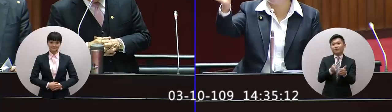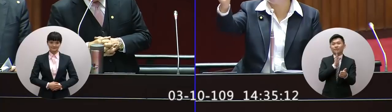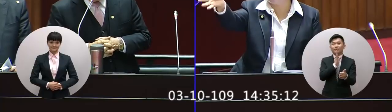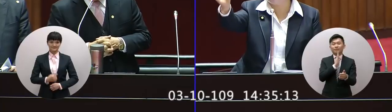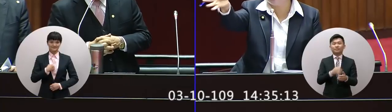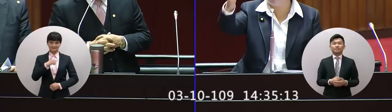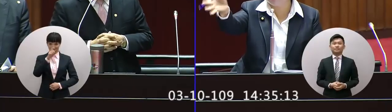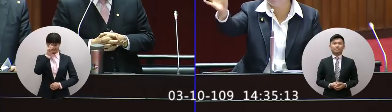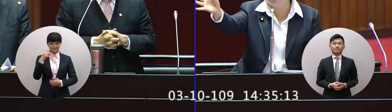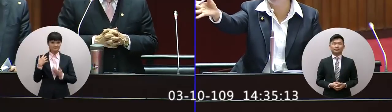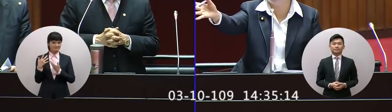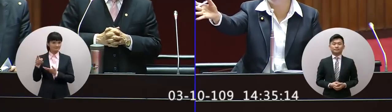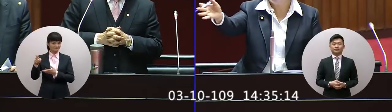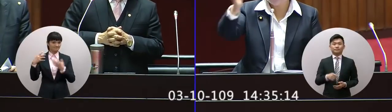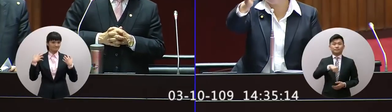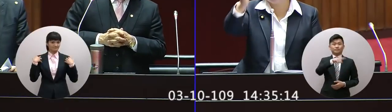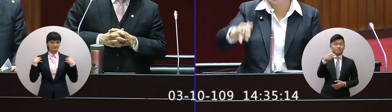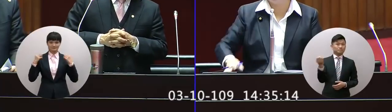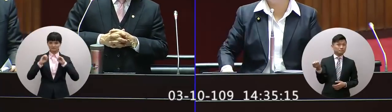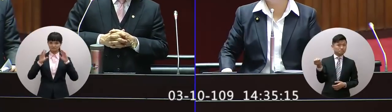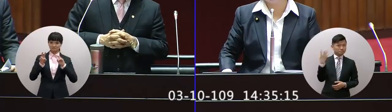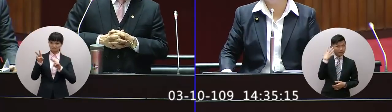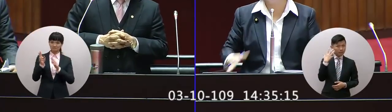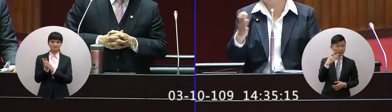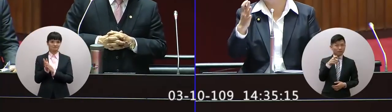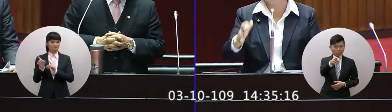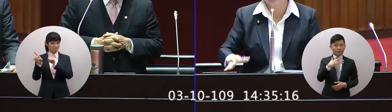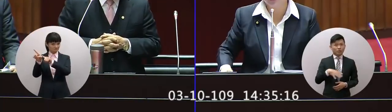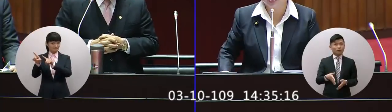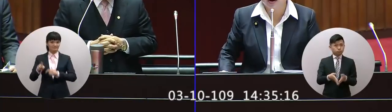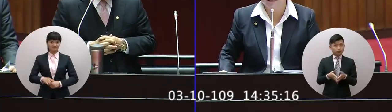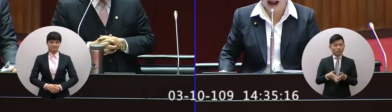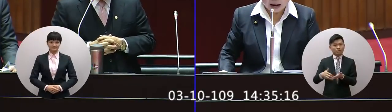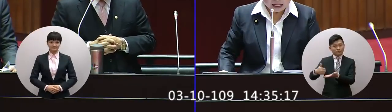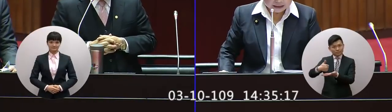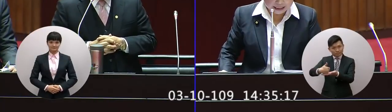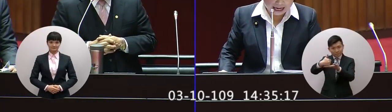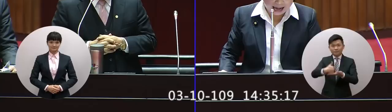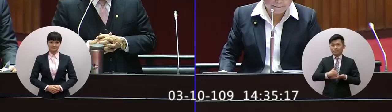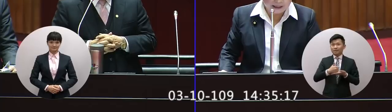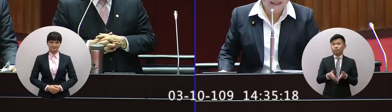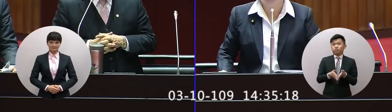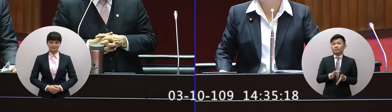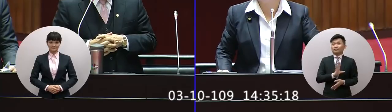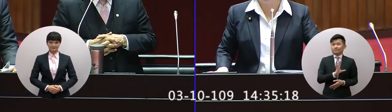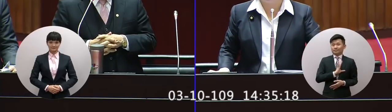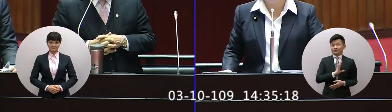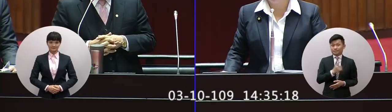们的权威啦。 你们的消息一定要让你知道，因为大家互相尊重嘛。接下